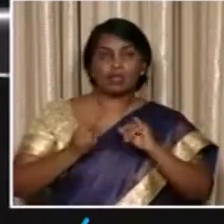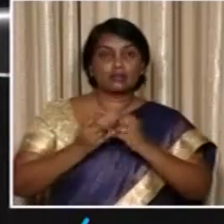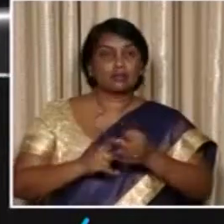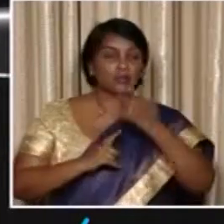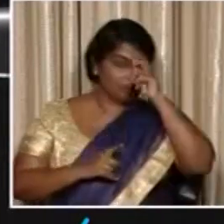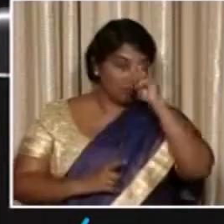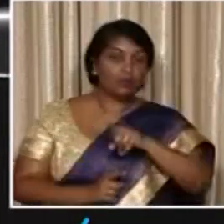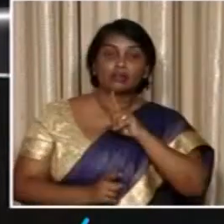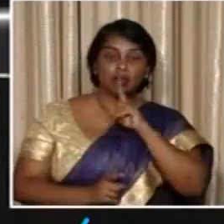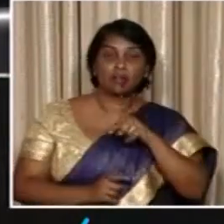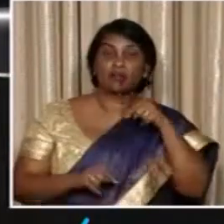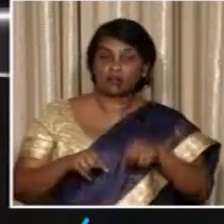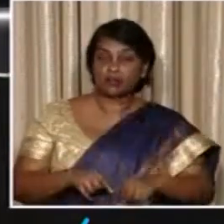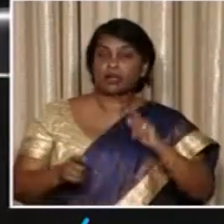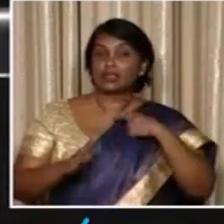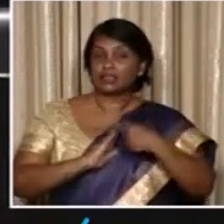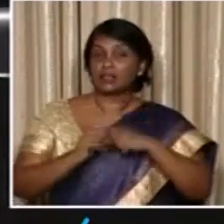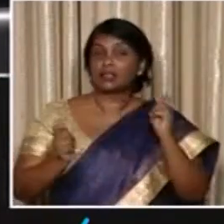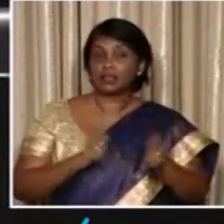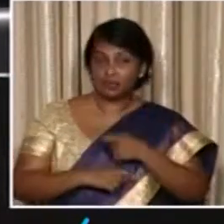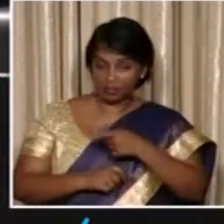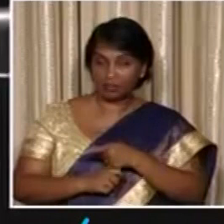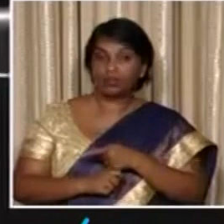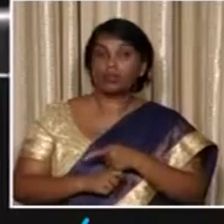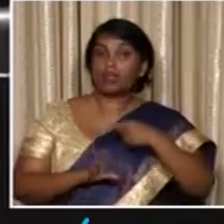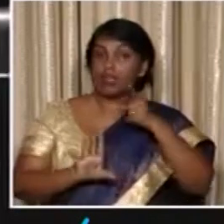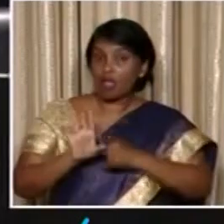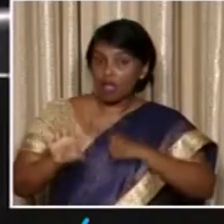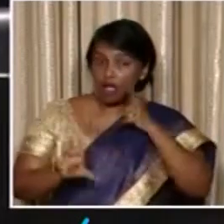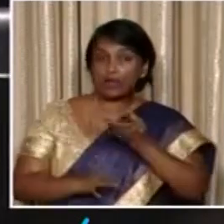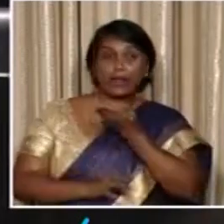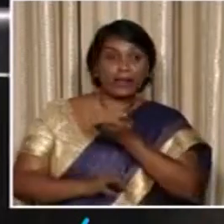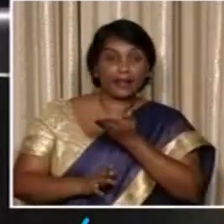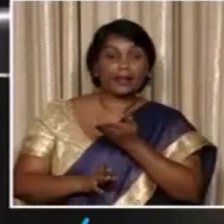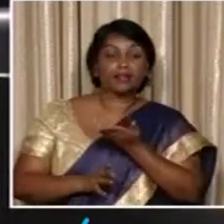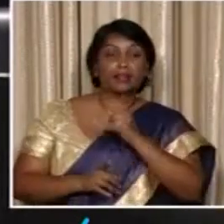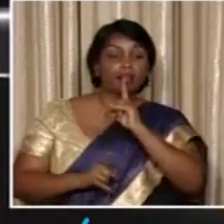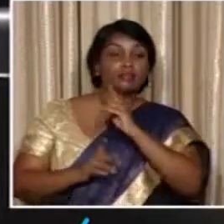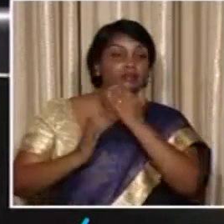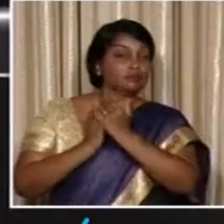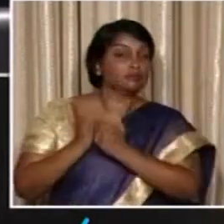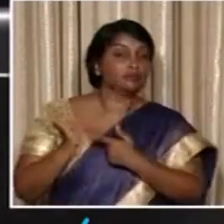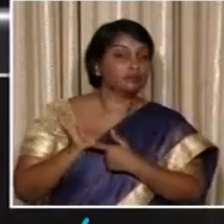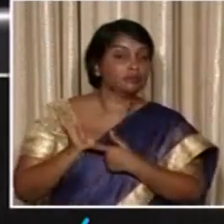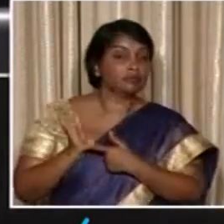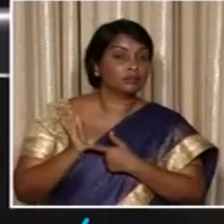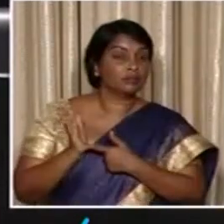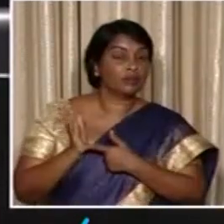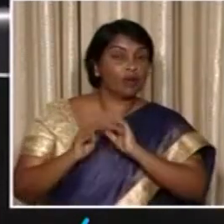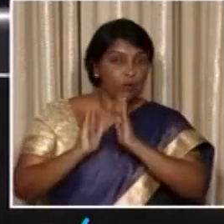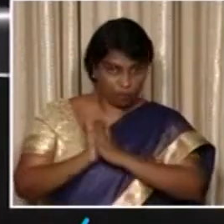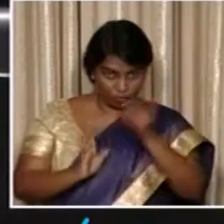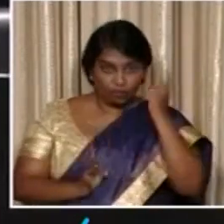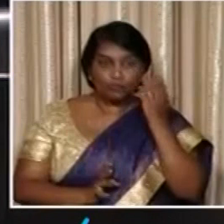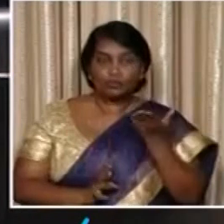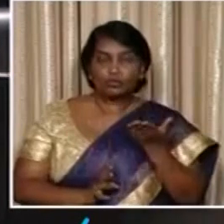ප්‍රේමදාස මහත්තයා මේ වෙනකොට ශ්‍රී ලංකා ක්‍රිකට් ආයතනයේ මේ අවුරුද්දේ ඇතුළත ඉල්ලලා තියෙන ඉල්ලීම් ටික මේ ලබා දෙන දේවල් ටික දන්නවද